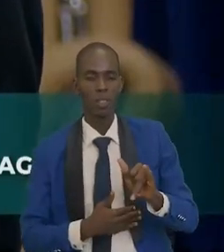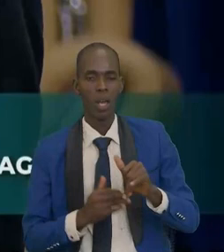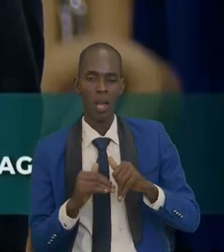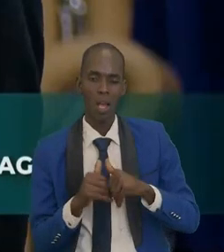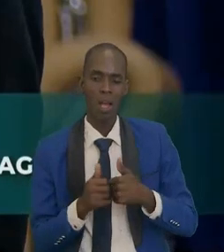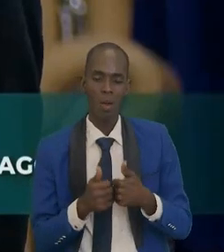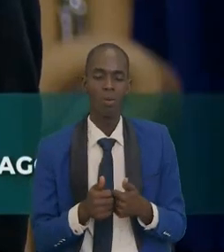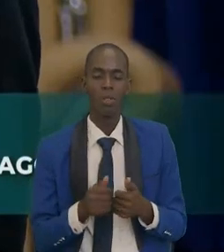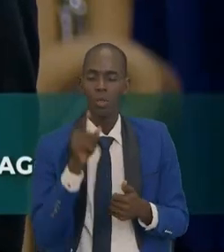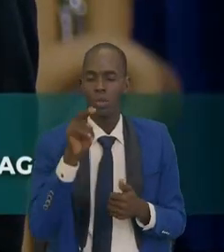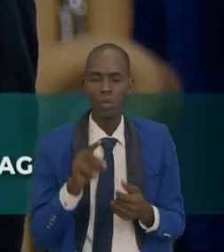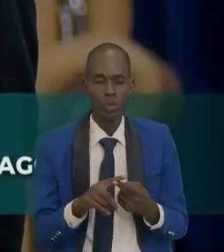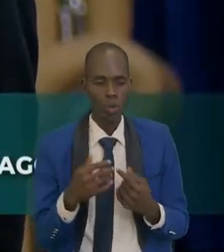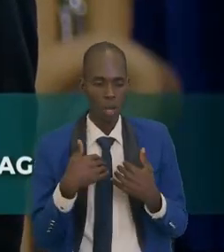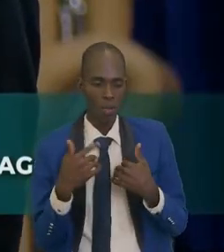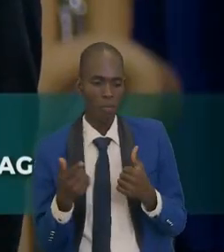Il faut d'abord avoir Isaac,